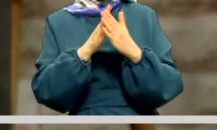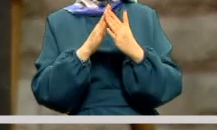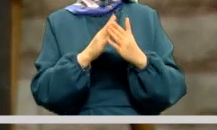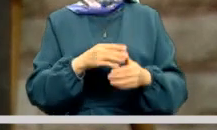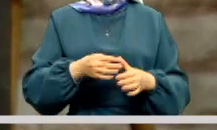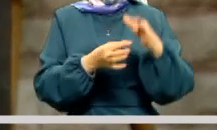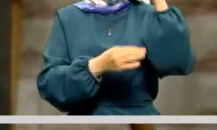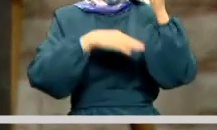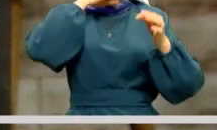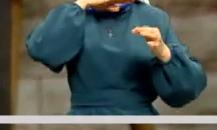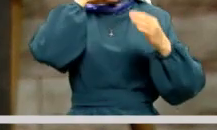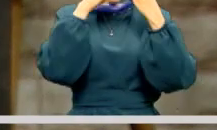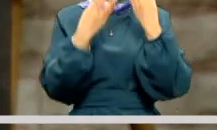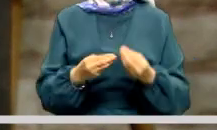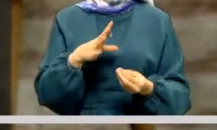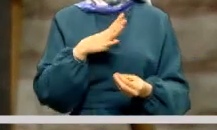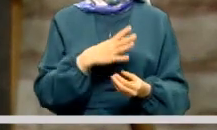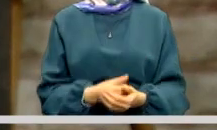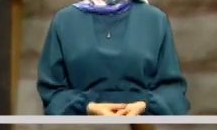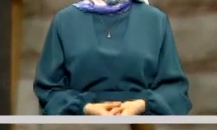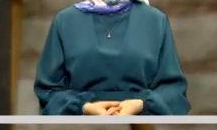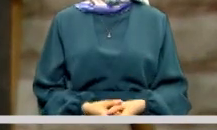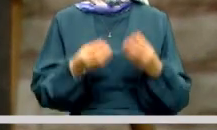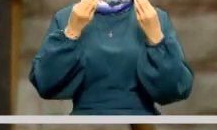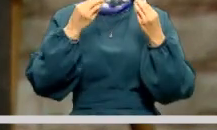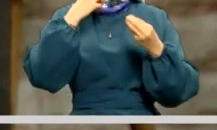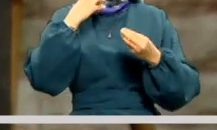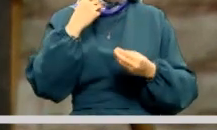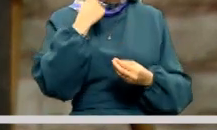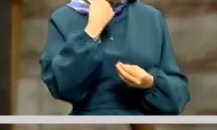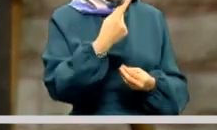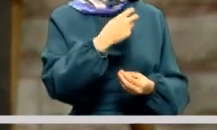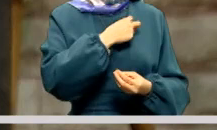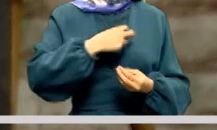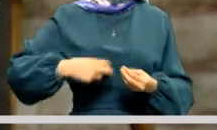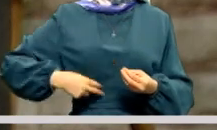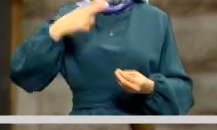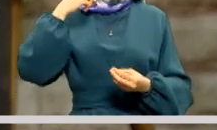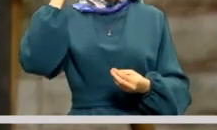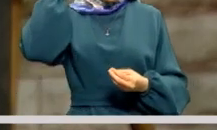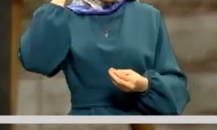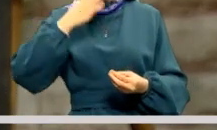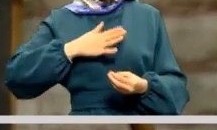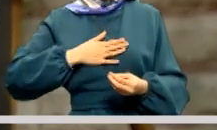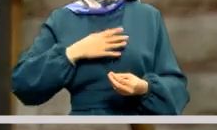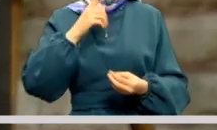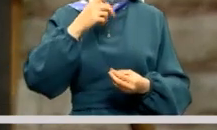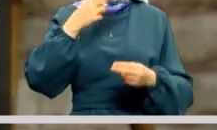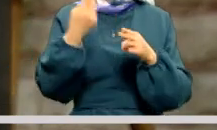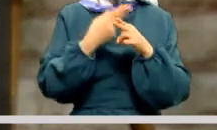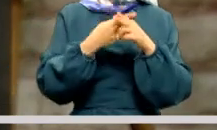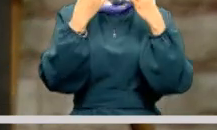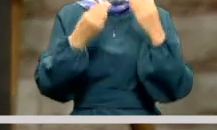ve yabancılaşır şimdi güzel ahlaka baktığımız zaman Peygamberimizin bir iki tanesini belki örnek olarak söylememiz